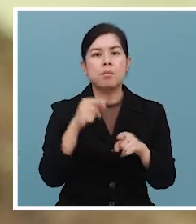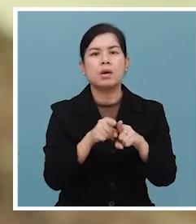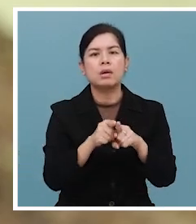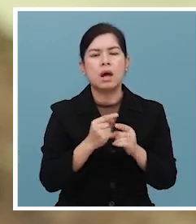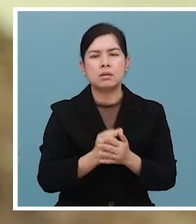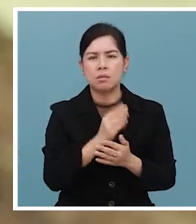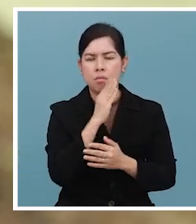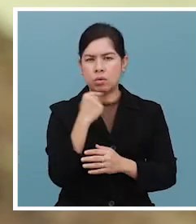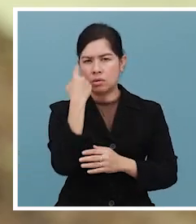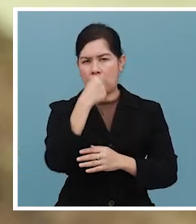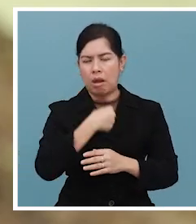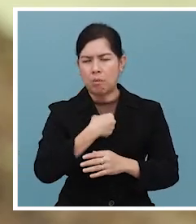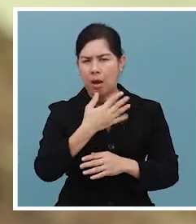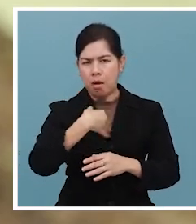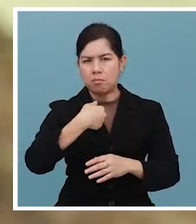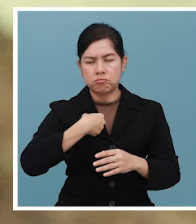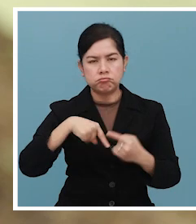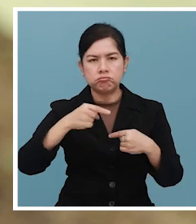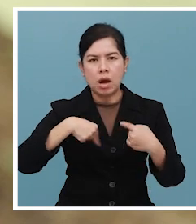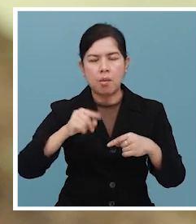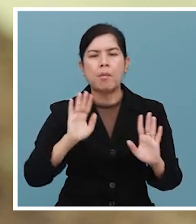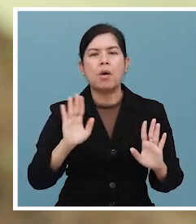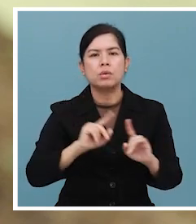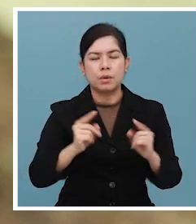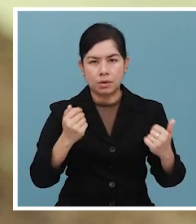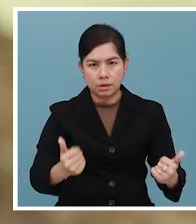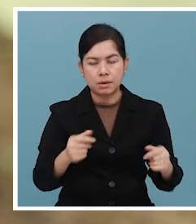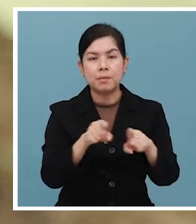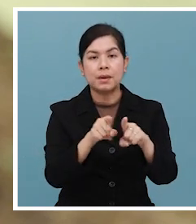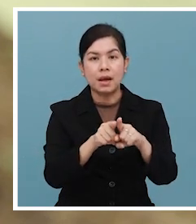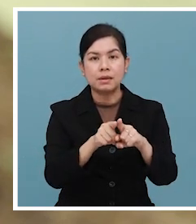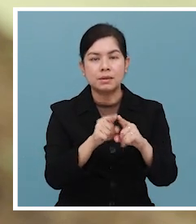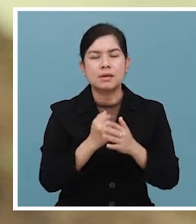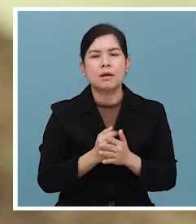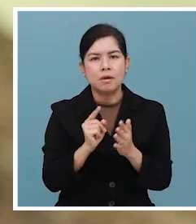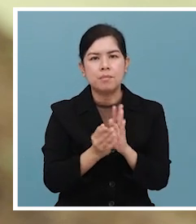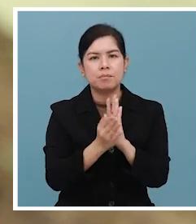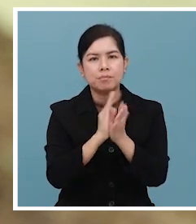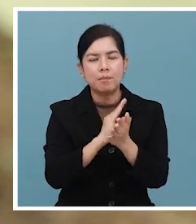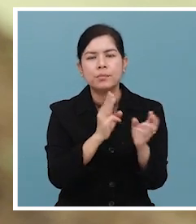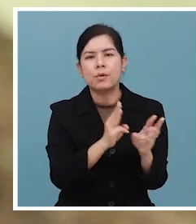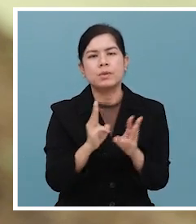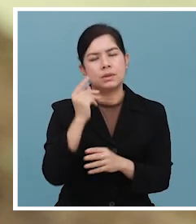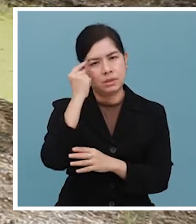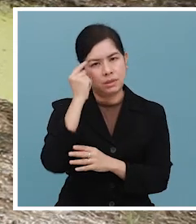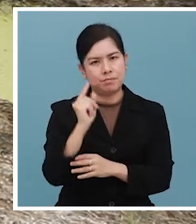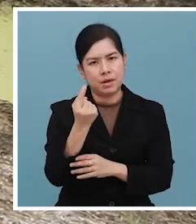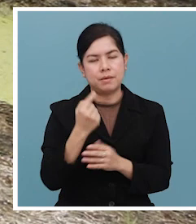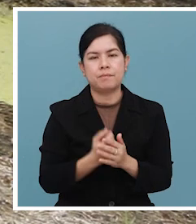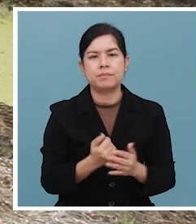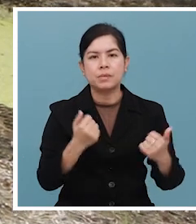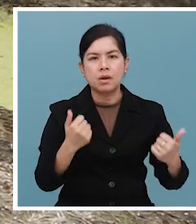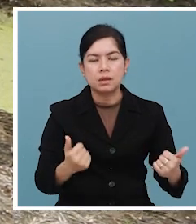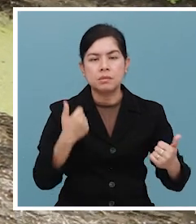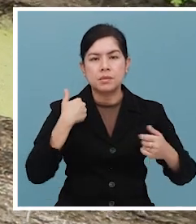ไม่ไปเลย ไปเพราะได้ออกเที่ยวเดียวแหละ สปาที่นี่ไปทุกวัน คราวนี้พอคนอื่นหนูชวนหัดไปก็จะไปอย่างเงี้ย ก็จะไปด้วยถึงตอนนี้เราอา